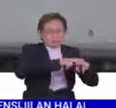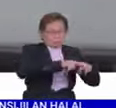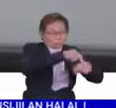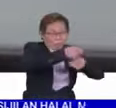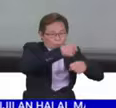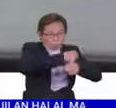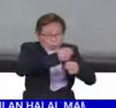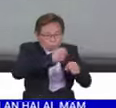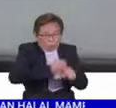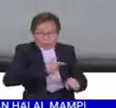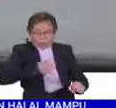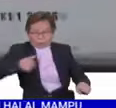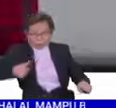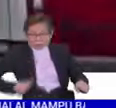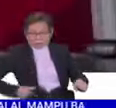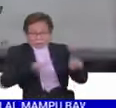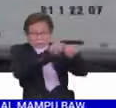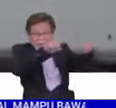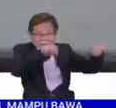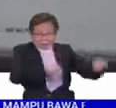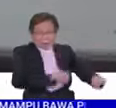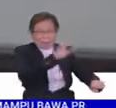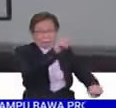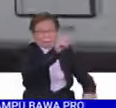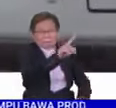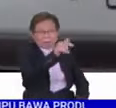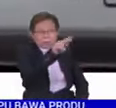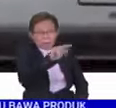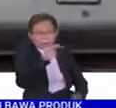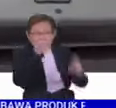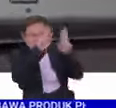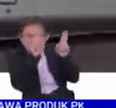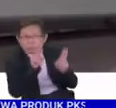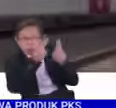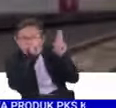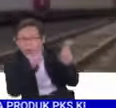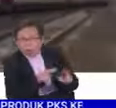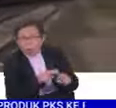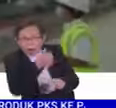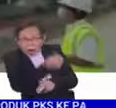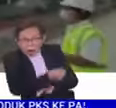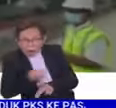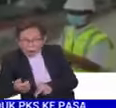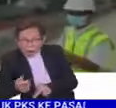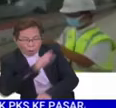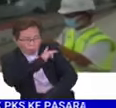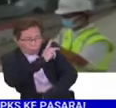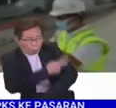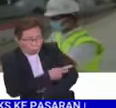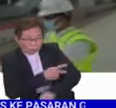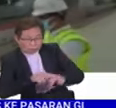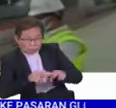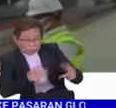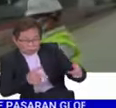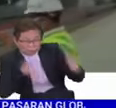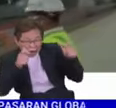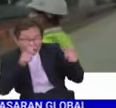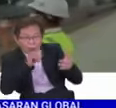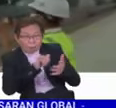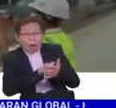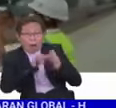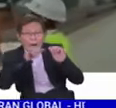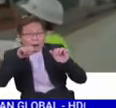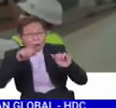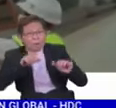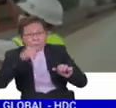dari stesen Tegal Luar di Bandung. Ujian bertujuan memastikan peralatan bekalan kuasa tren berkelajuan tinggi itu